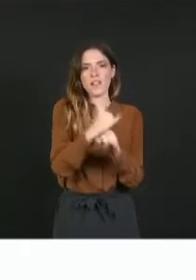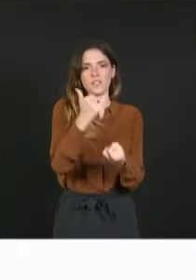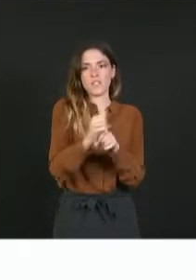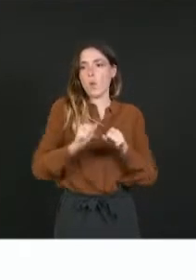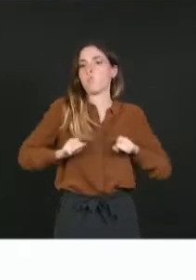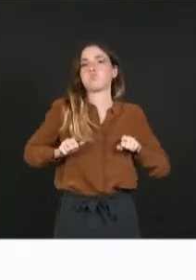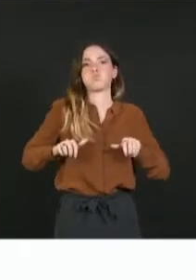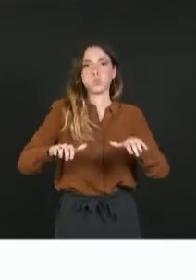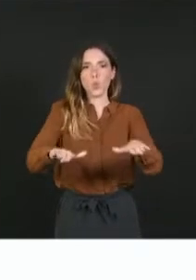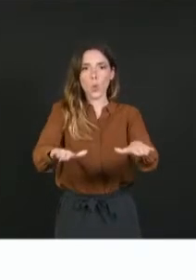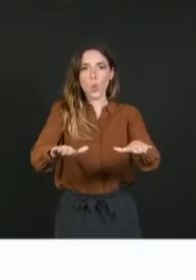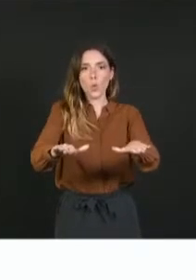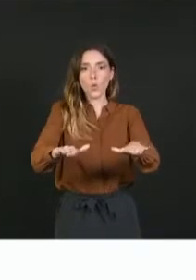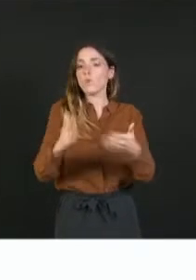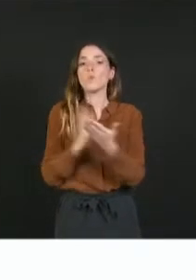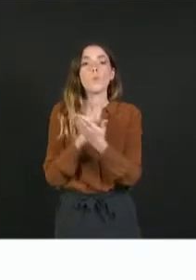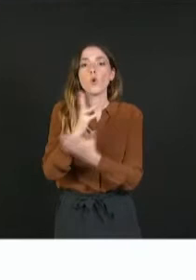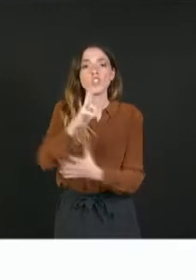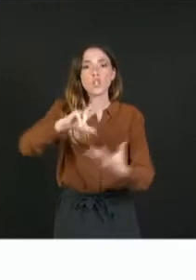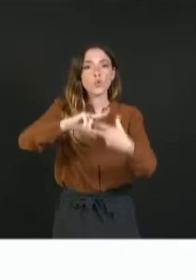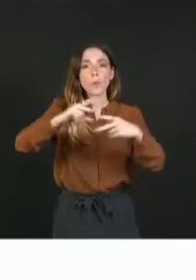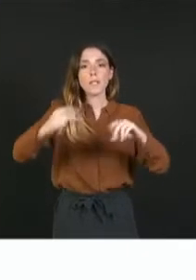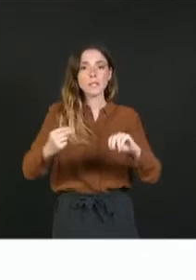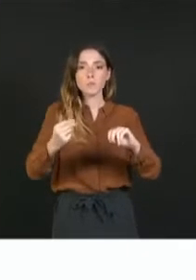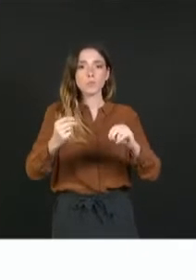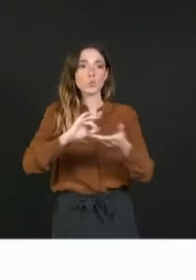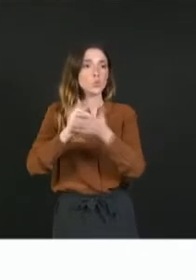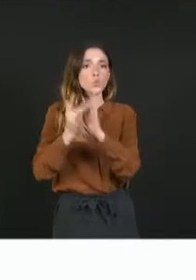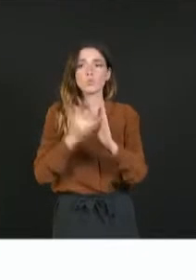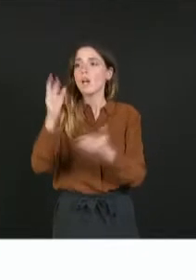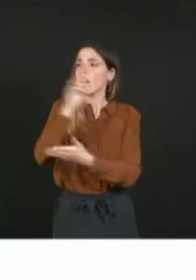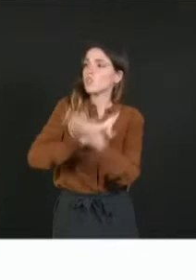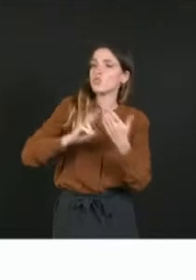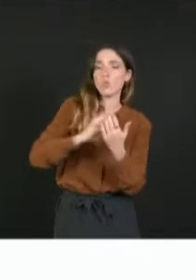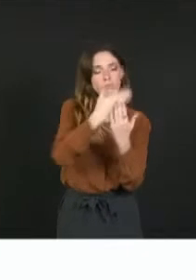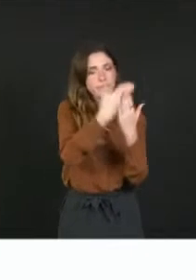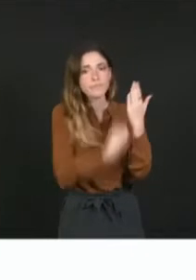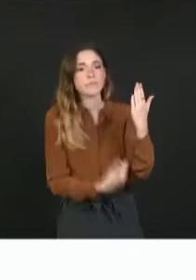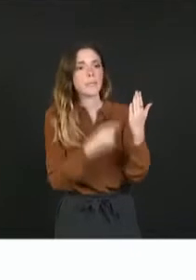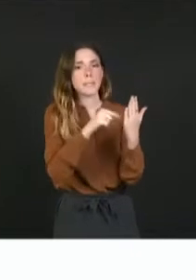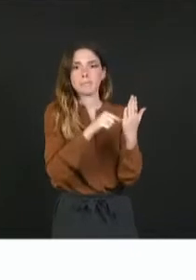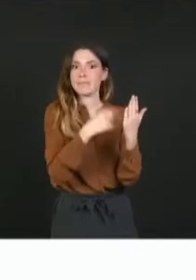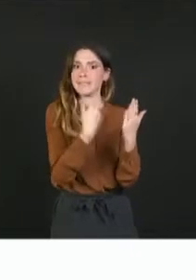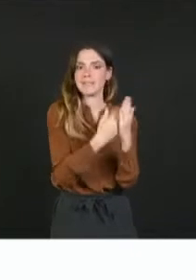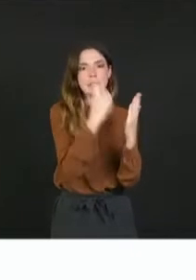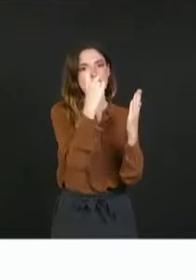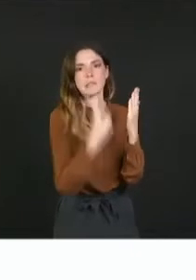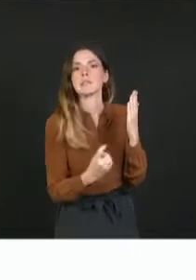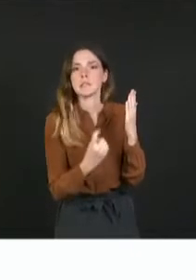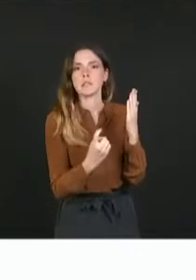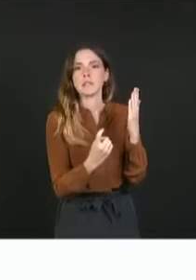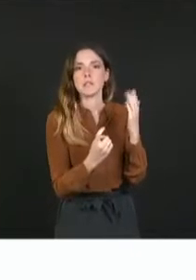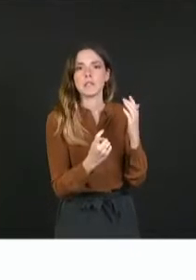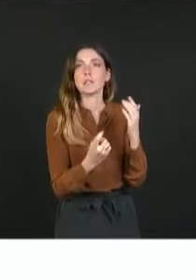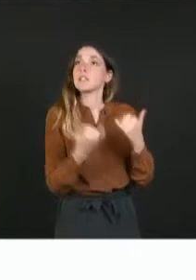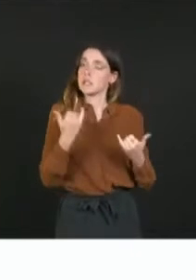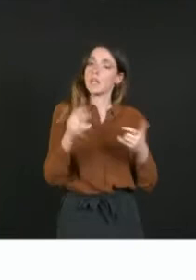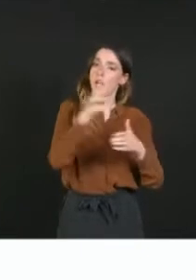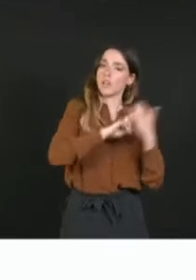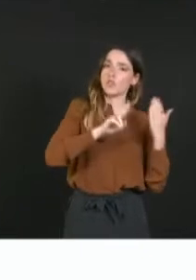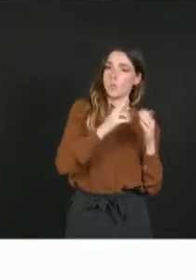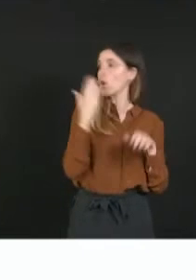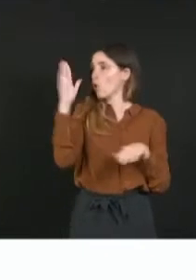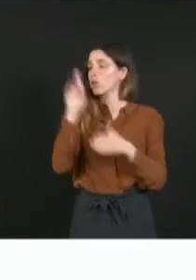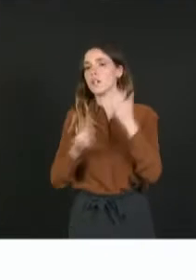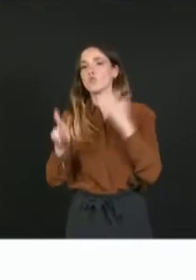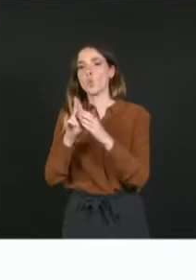dans les documents d'urbanisme à l'échelle des régions, des SRADET, et ensuite le décliner aux autres régions. Donc, je pense, moi, d'ores et déjà,